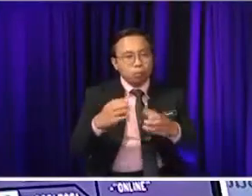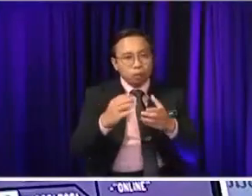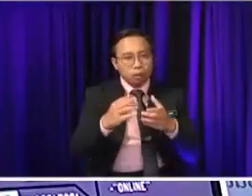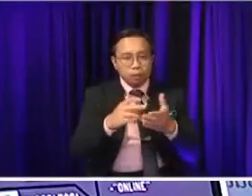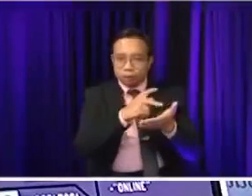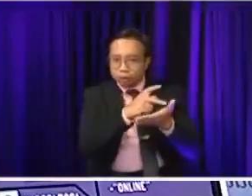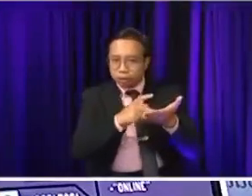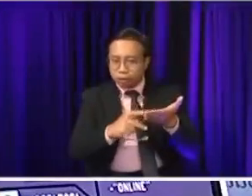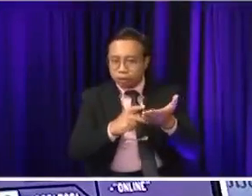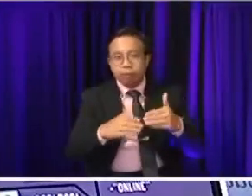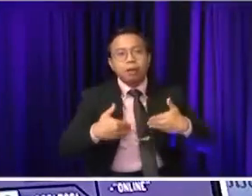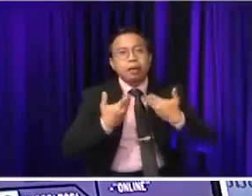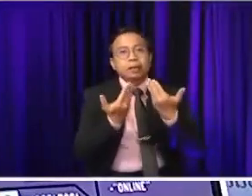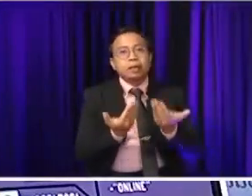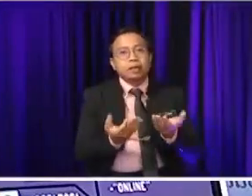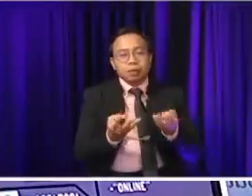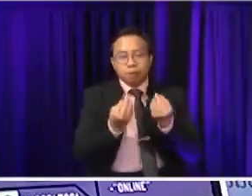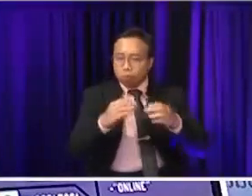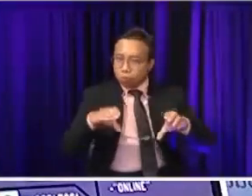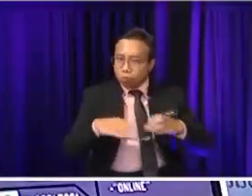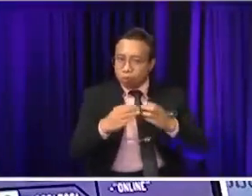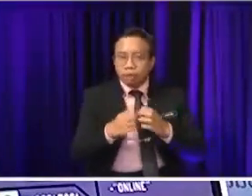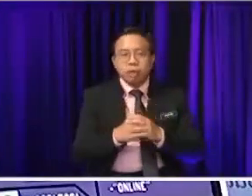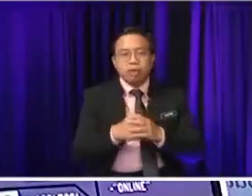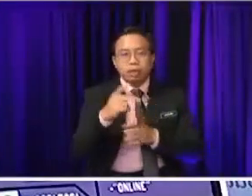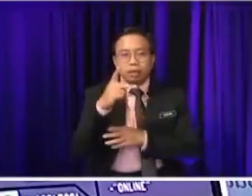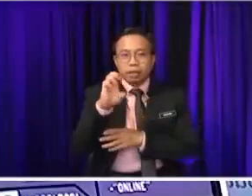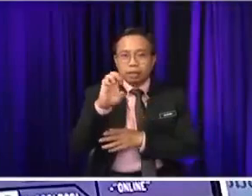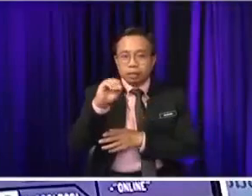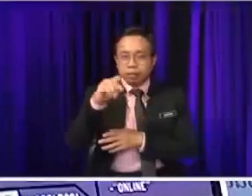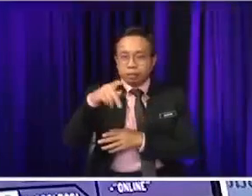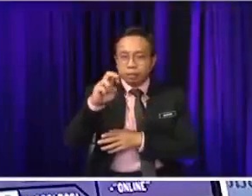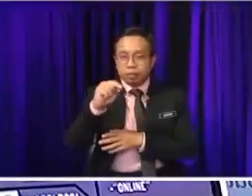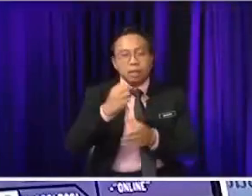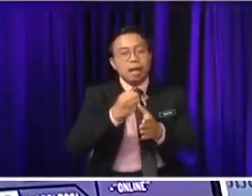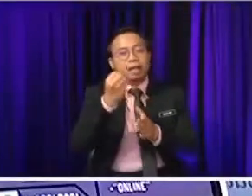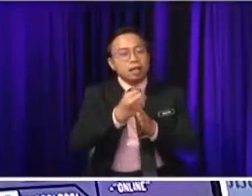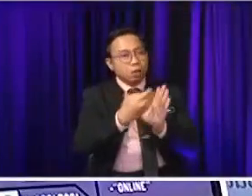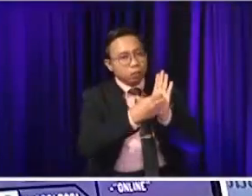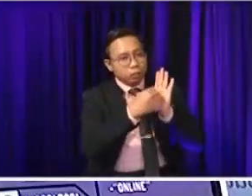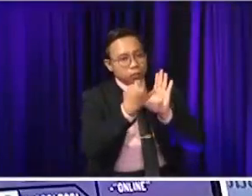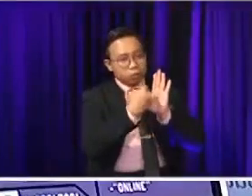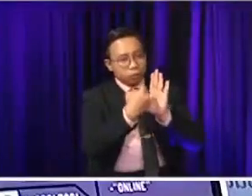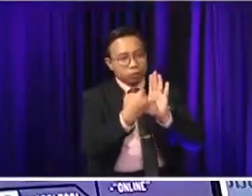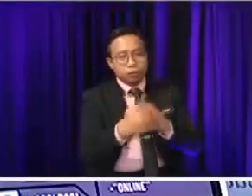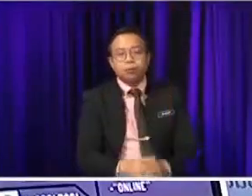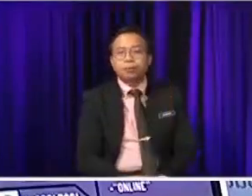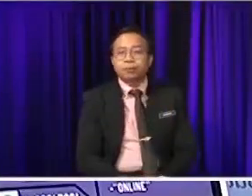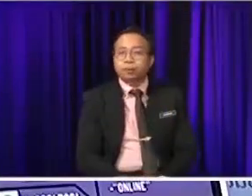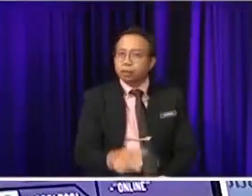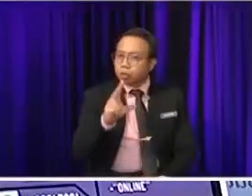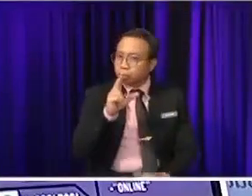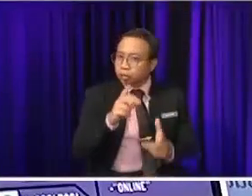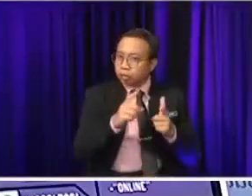Bagaimana kitin AC kan ee camping atau promosi dia oke yang kedua kajian lapangan